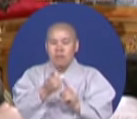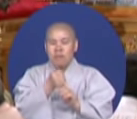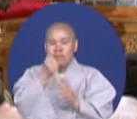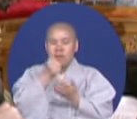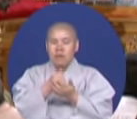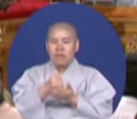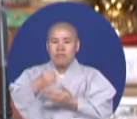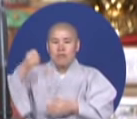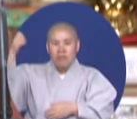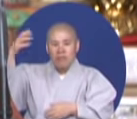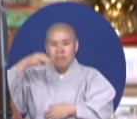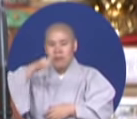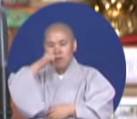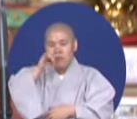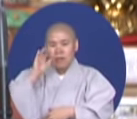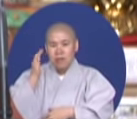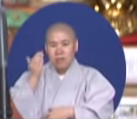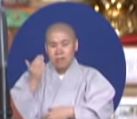되는 거예요.